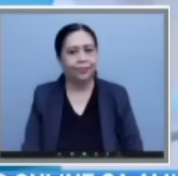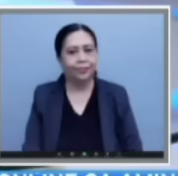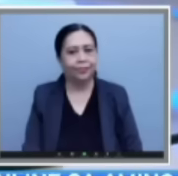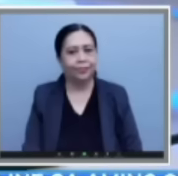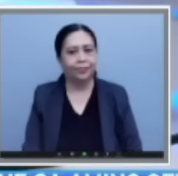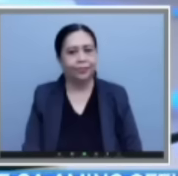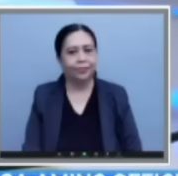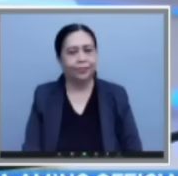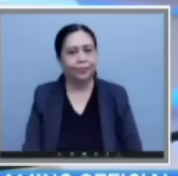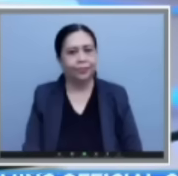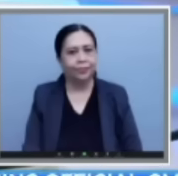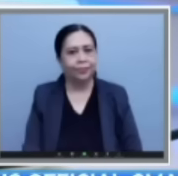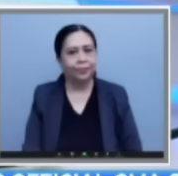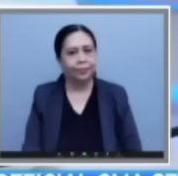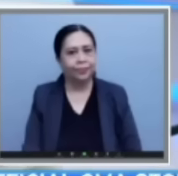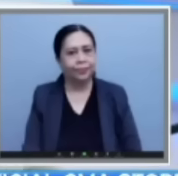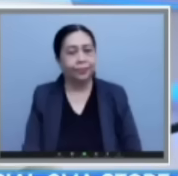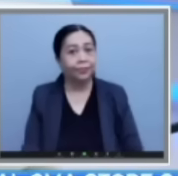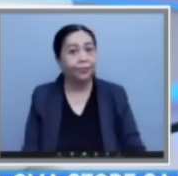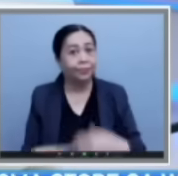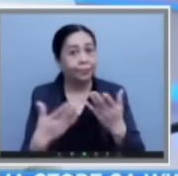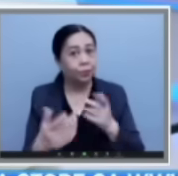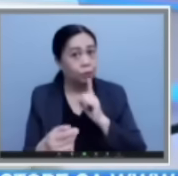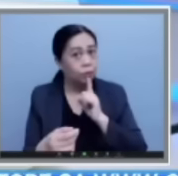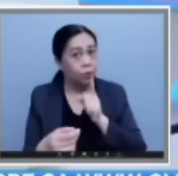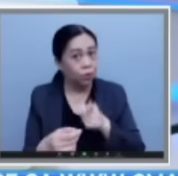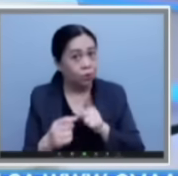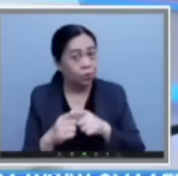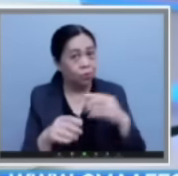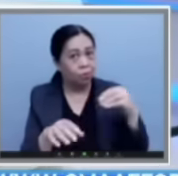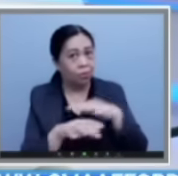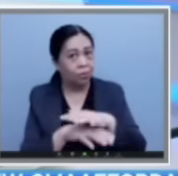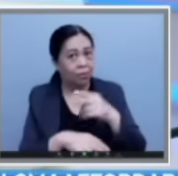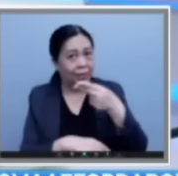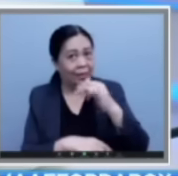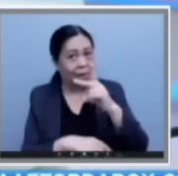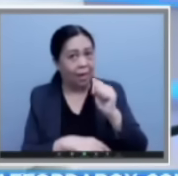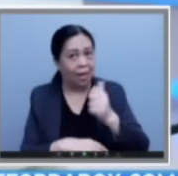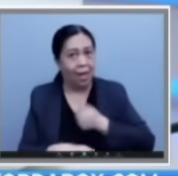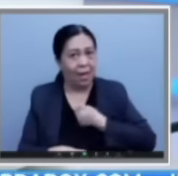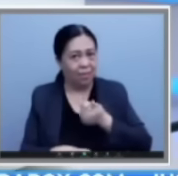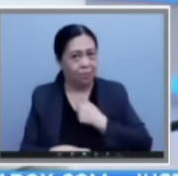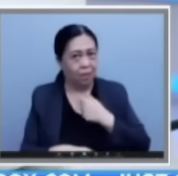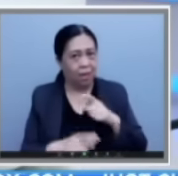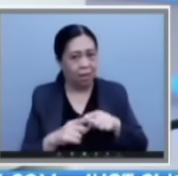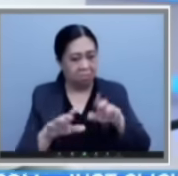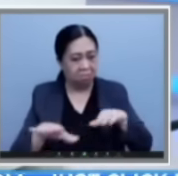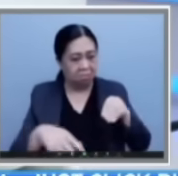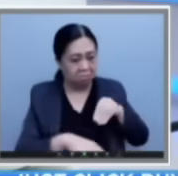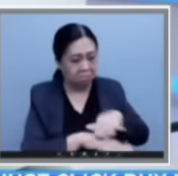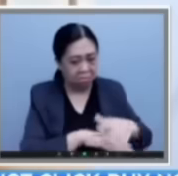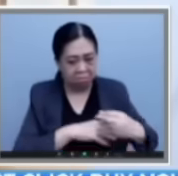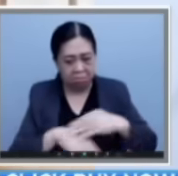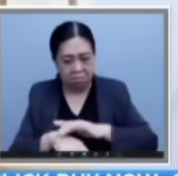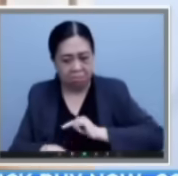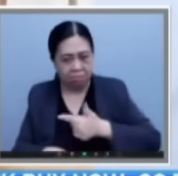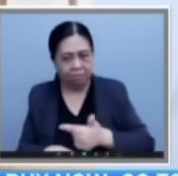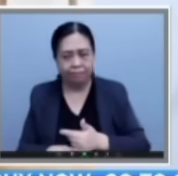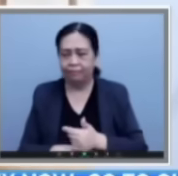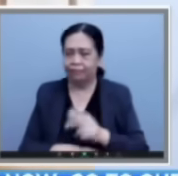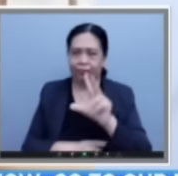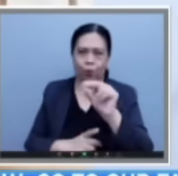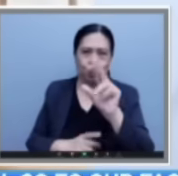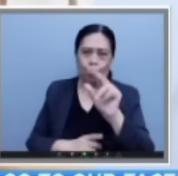ba Ayan doc Talaga bang nakakahawang hikaw yung asthma lalo na po sa mga bata ah Hindi kasi